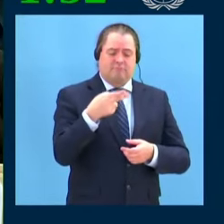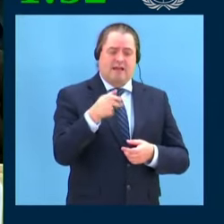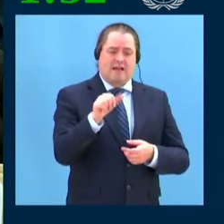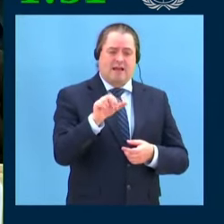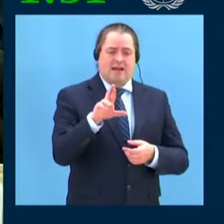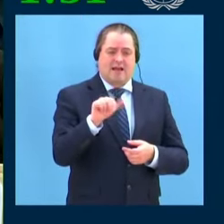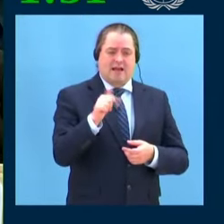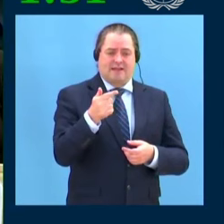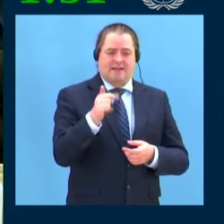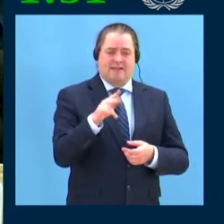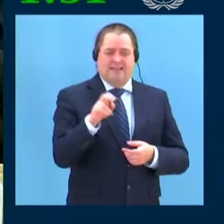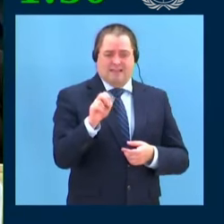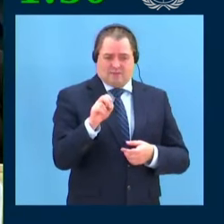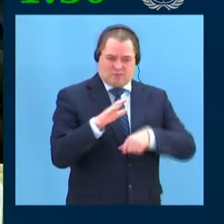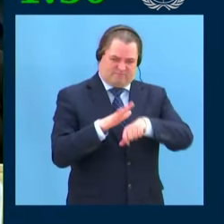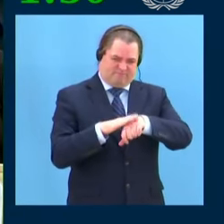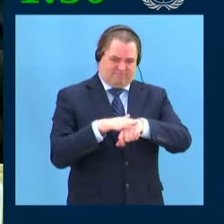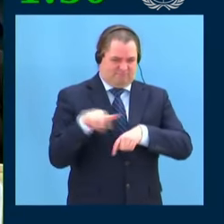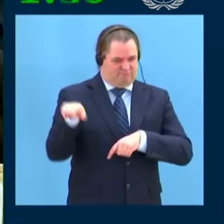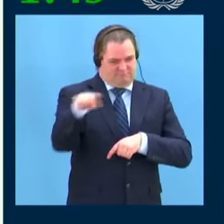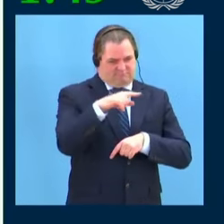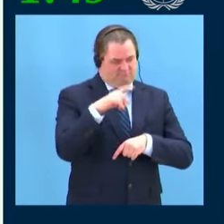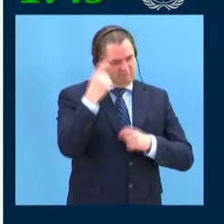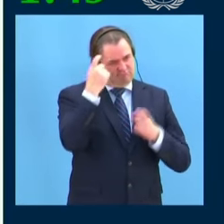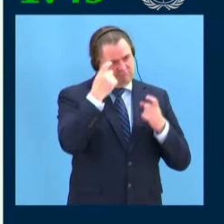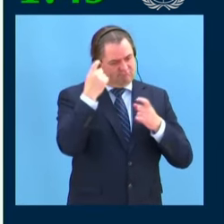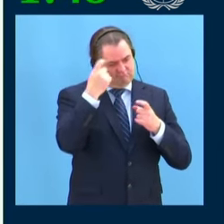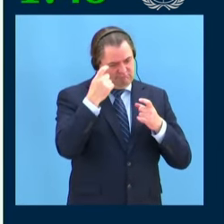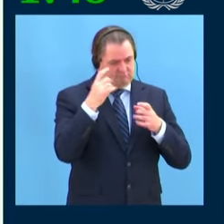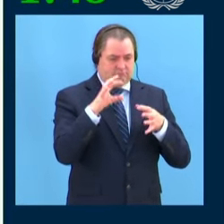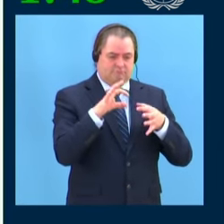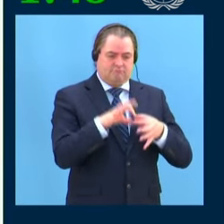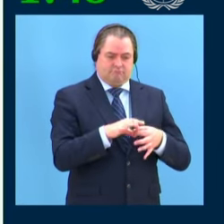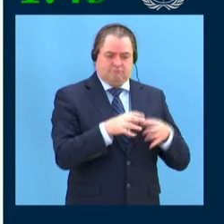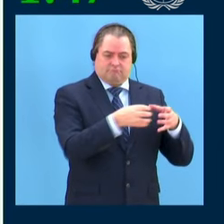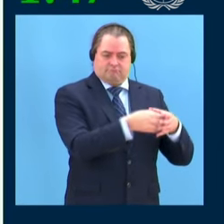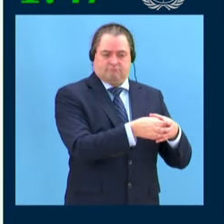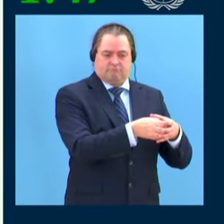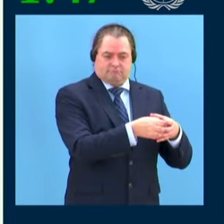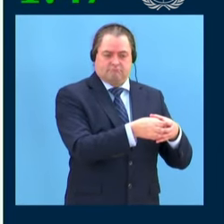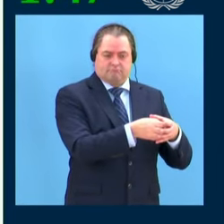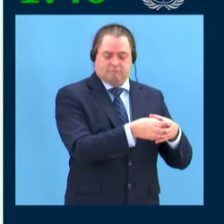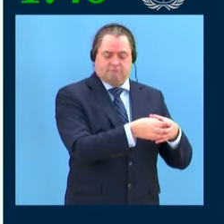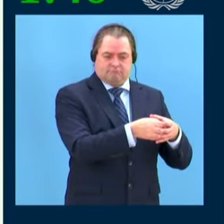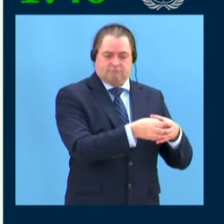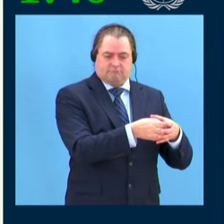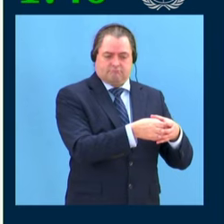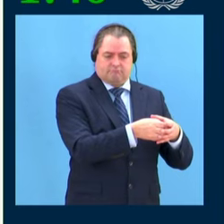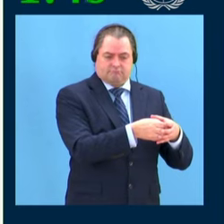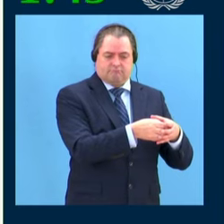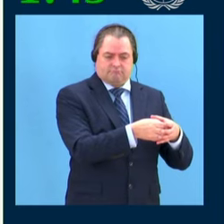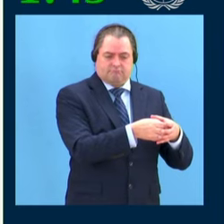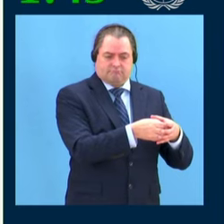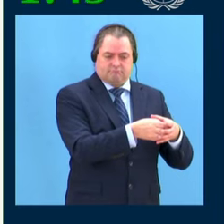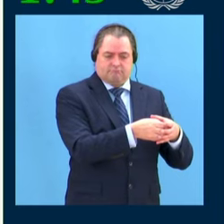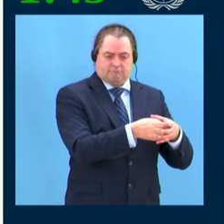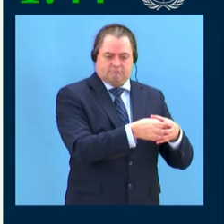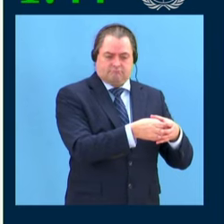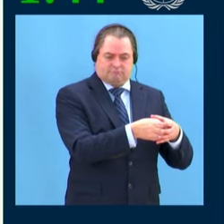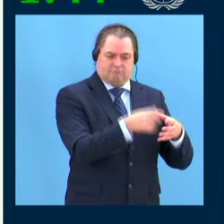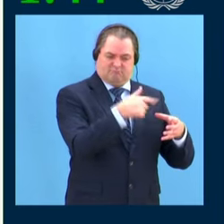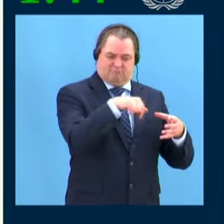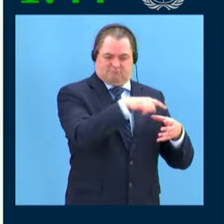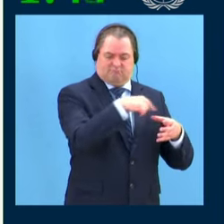haratine dans l'accès à un travail décent. Les victimes de l'esclavage, une fois sorties du joug de leur